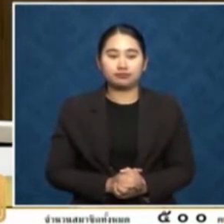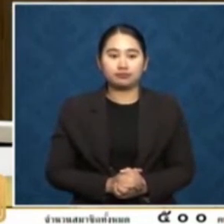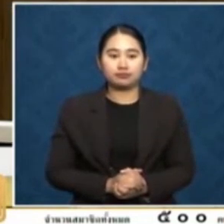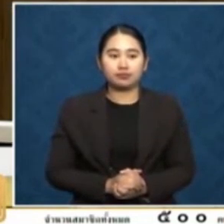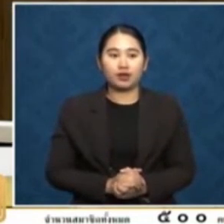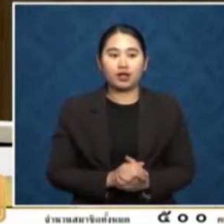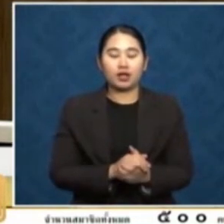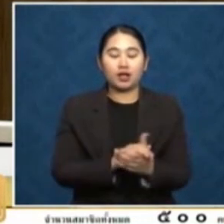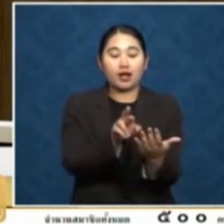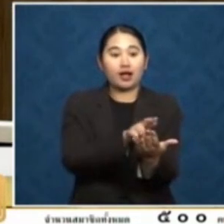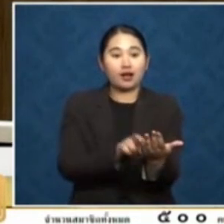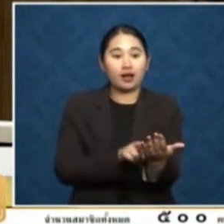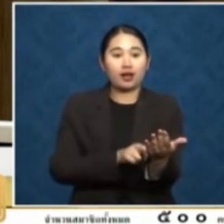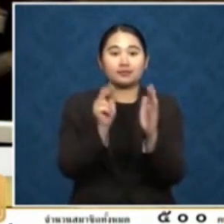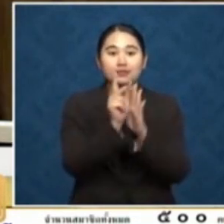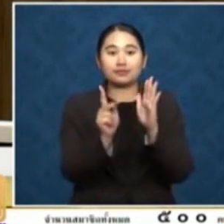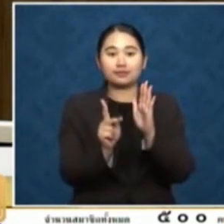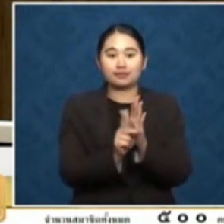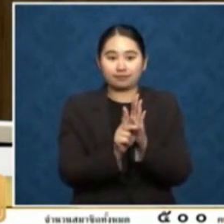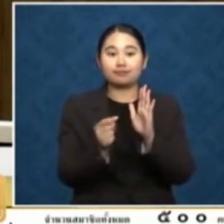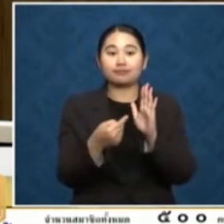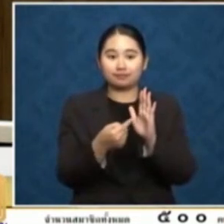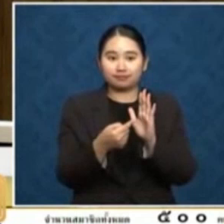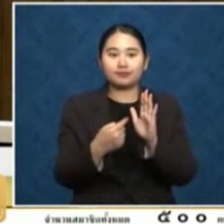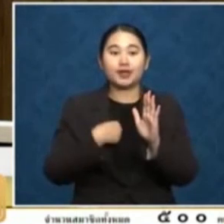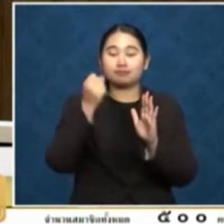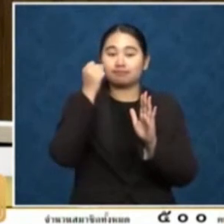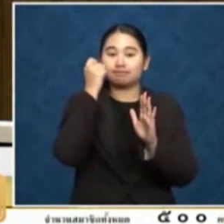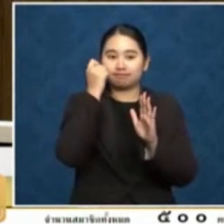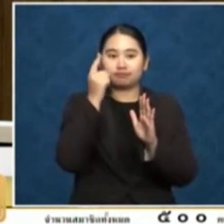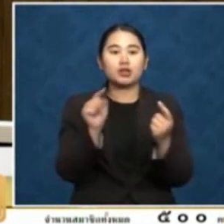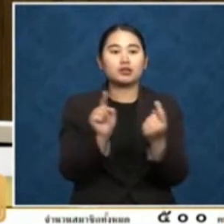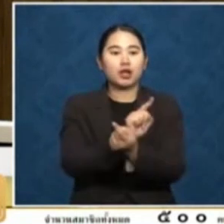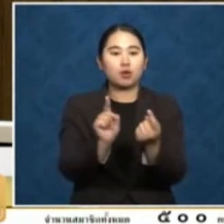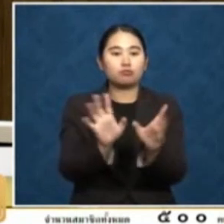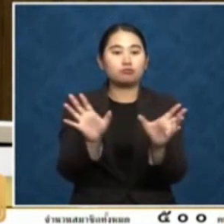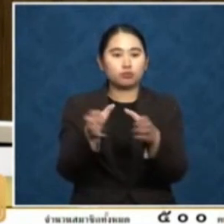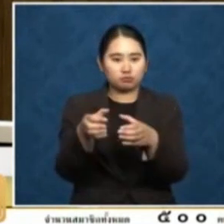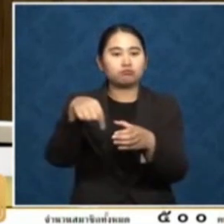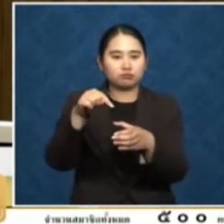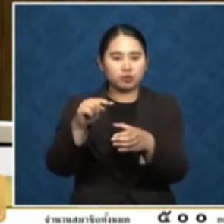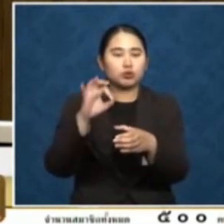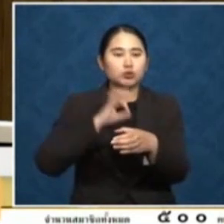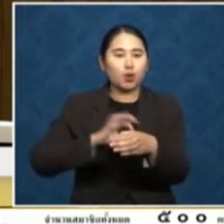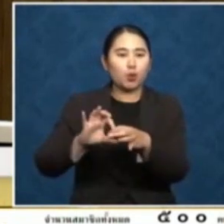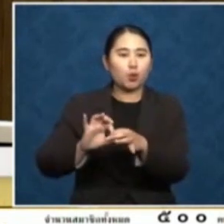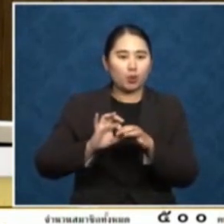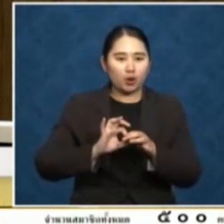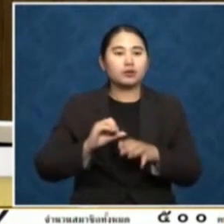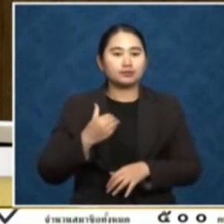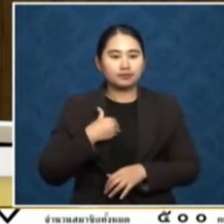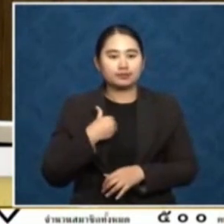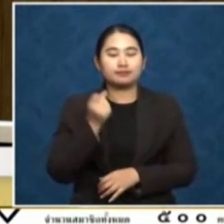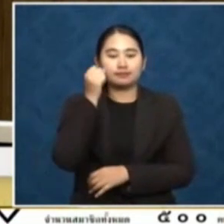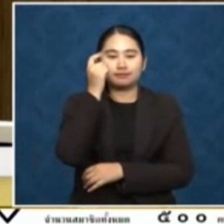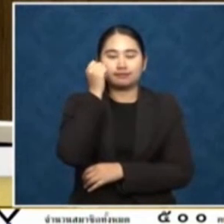ท่านประธานคะร่างกฎหมายฉบับนี้ท่านเข้าใจว่าในสังคมส่วนใหญ่อาจจะมีข้อกังว